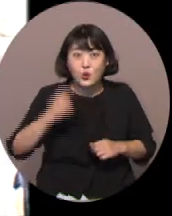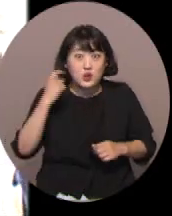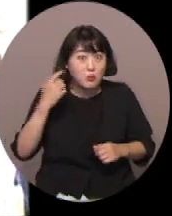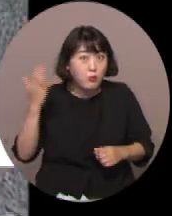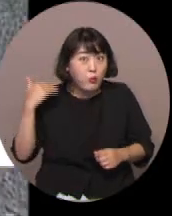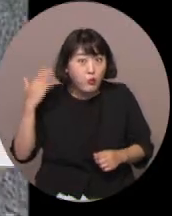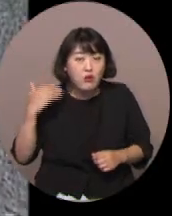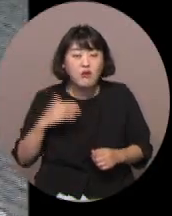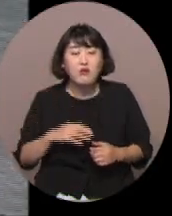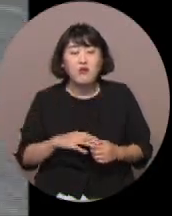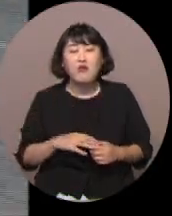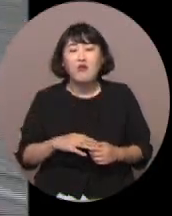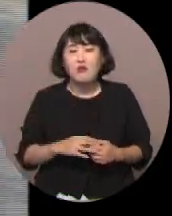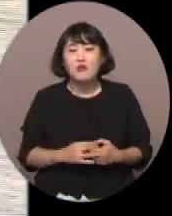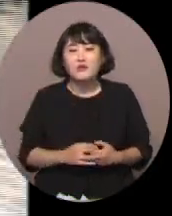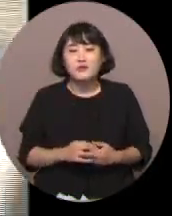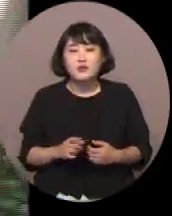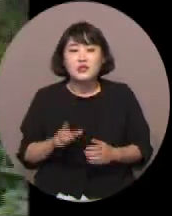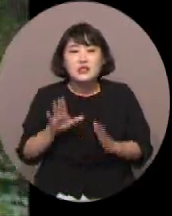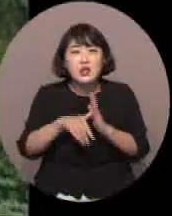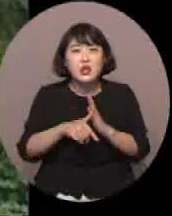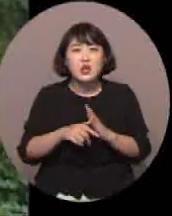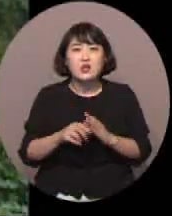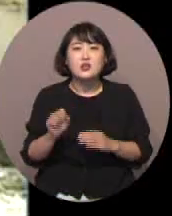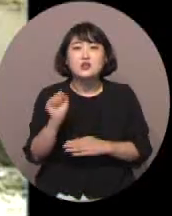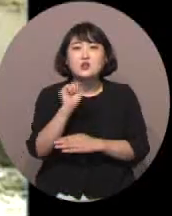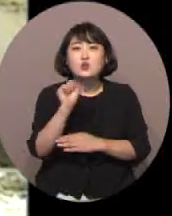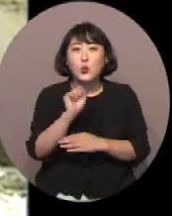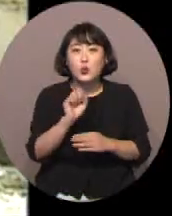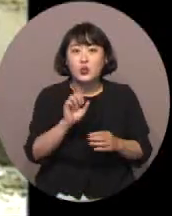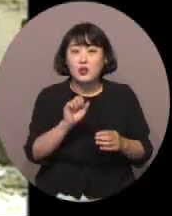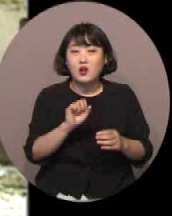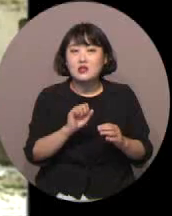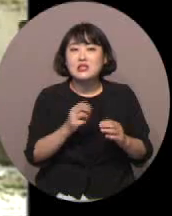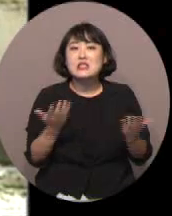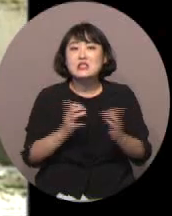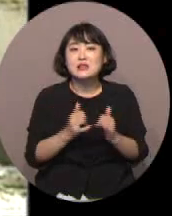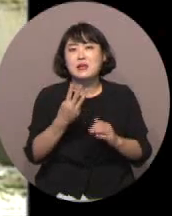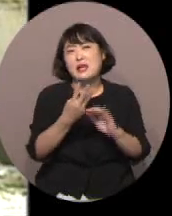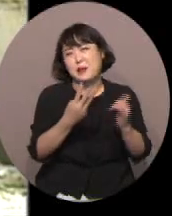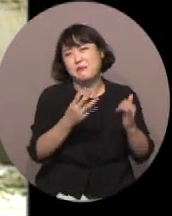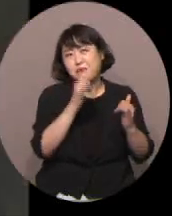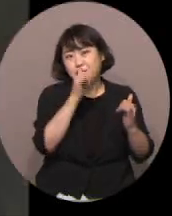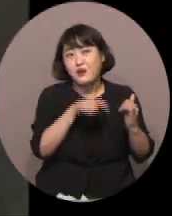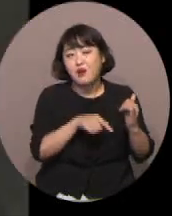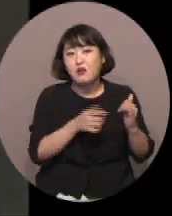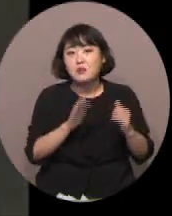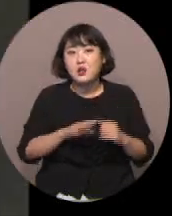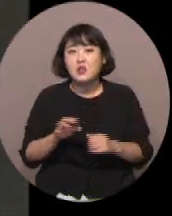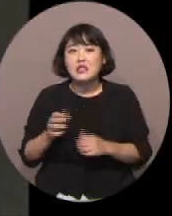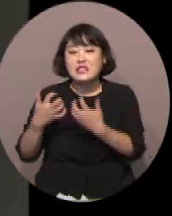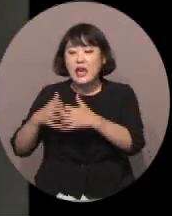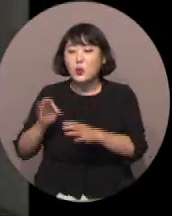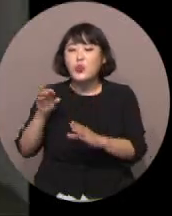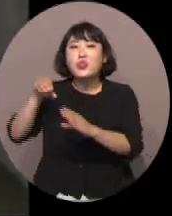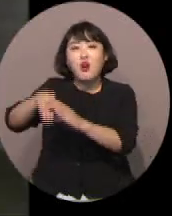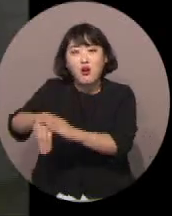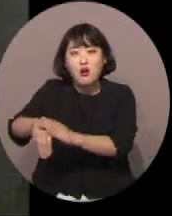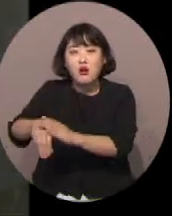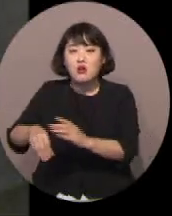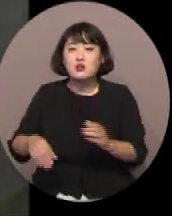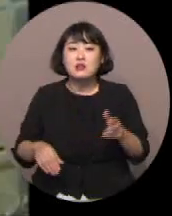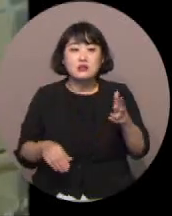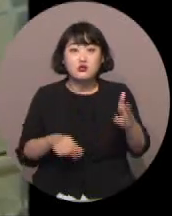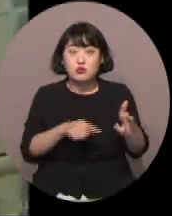예. 당시 현금 수송업체 직원 3명이 있었지만 현금 인출기에 돈을 넣느라 모두